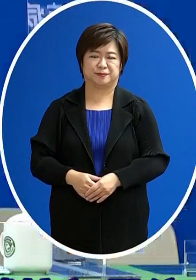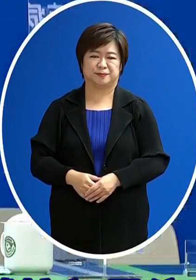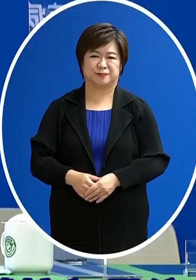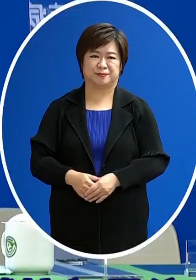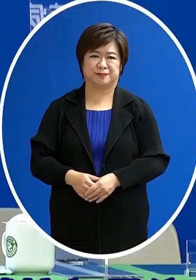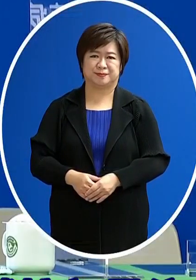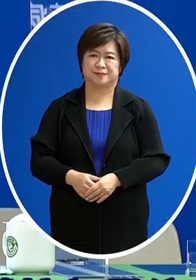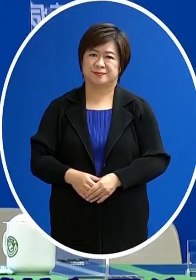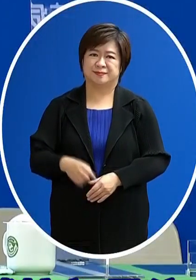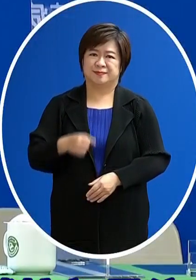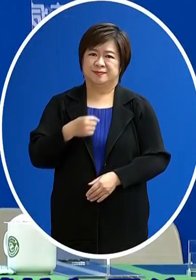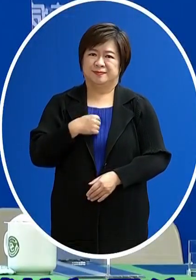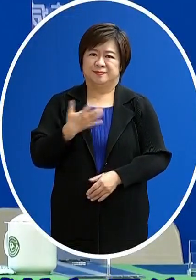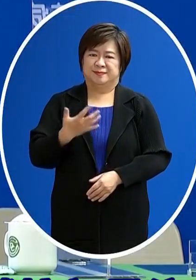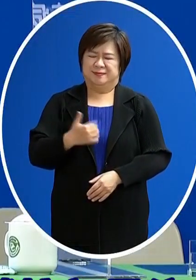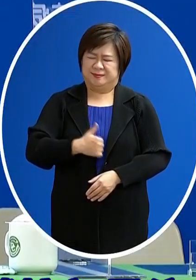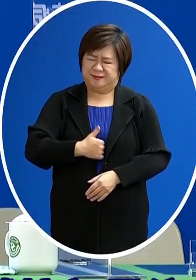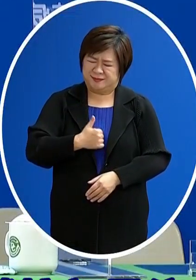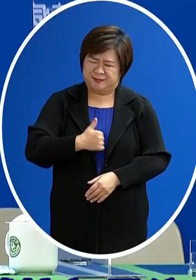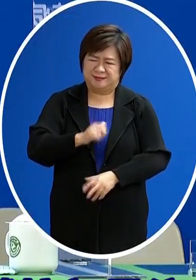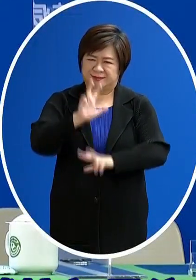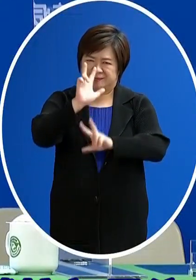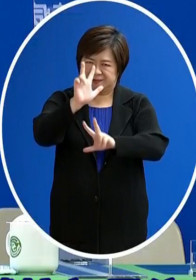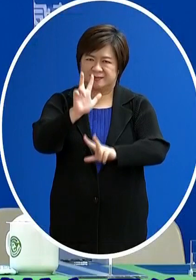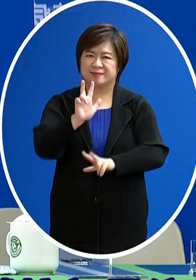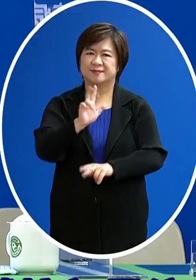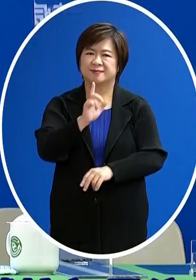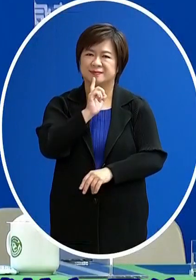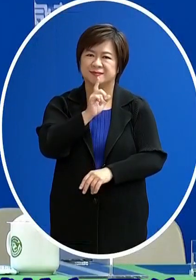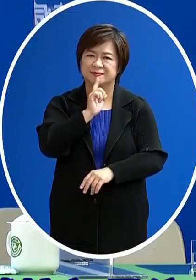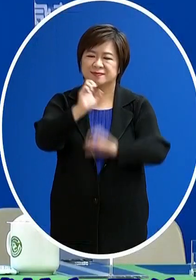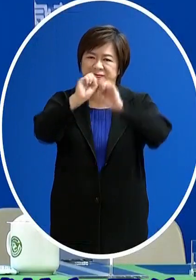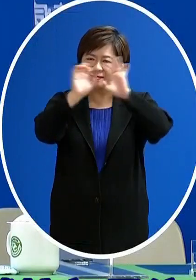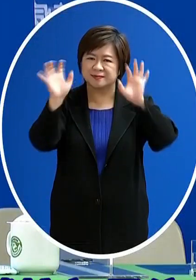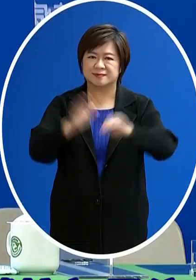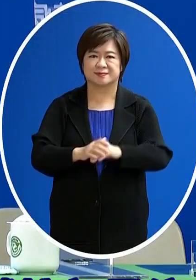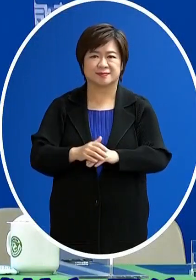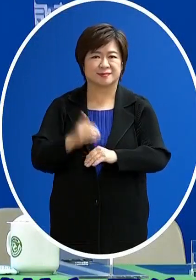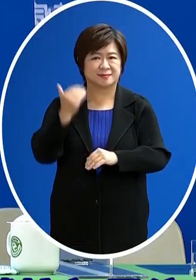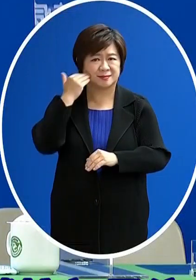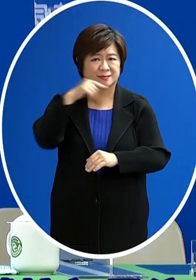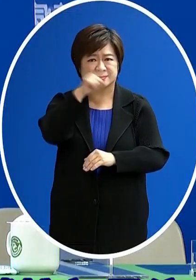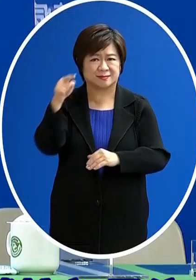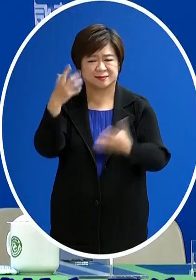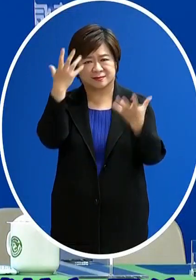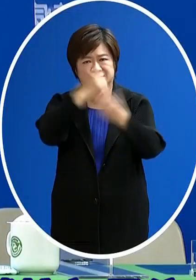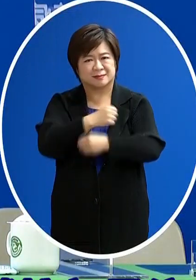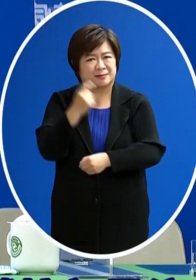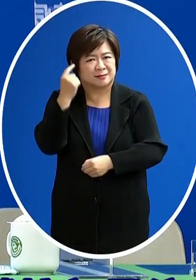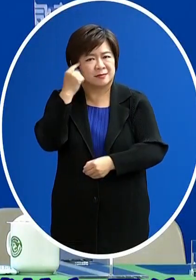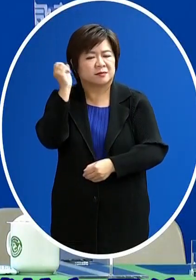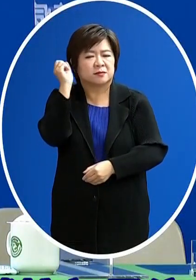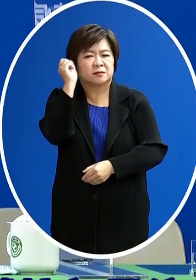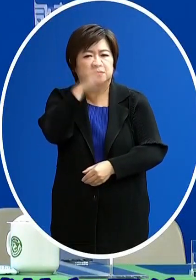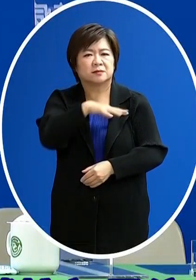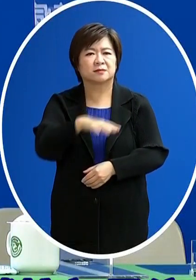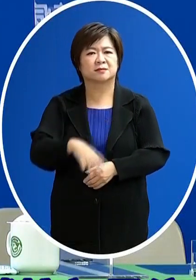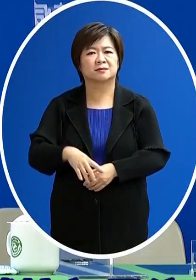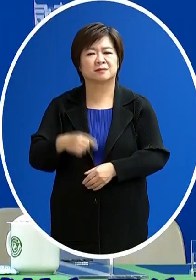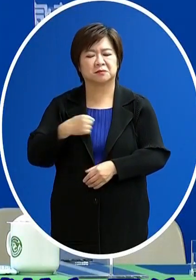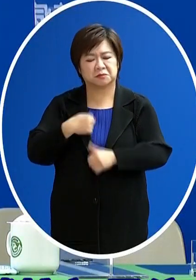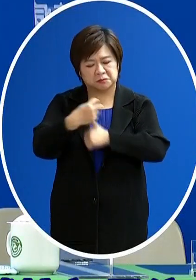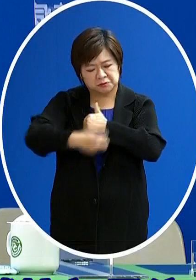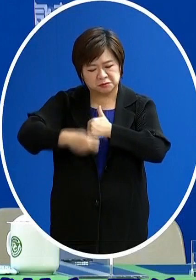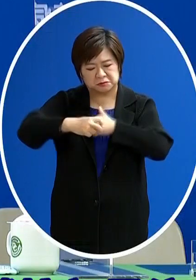那我从来就是用最诚恳的态度在说话。那如果有让人家有觉得这种感觉哈，那我想我会这个深自的检